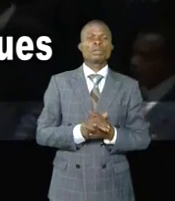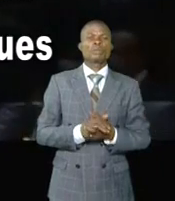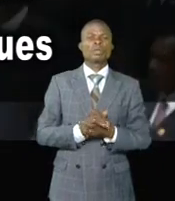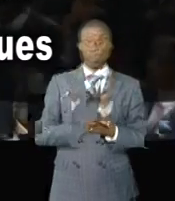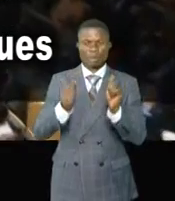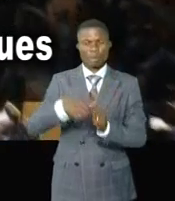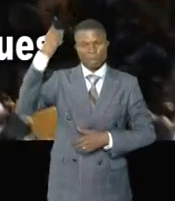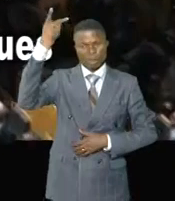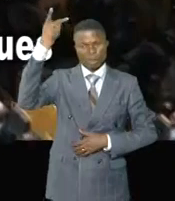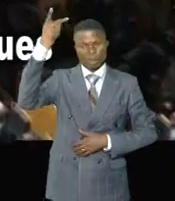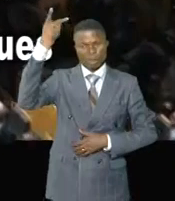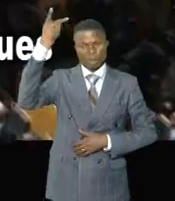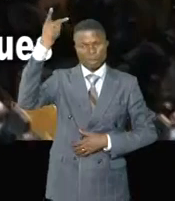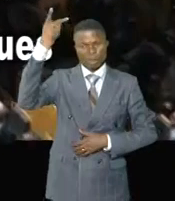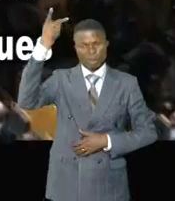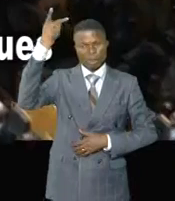Politique intérieure et